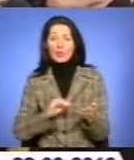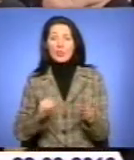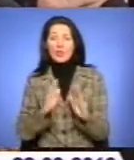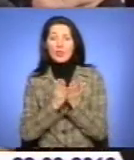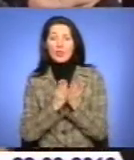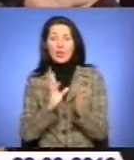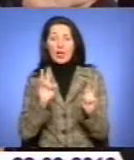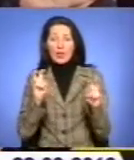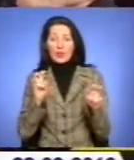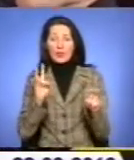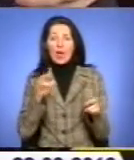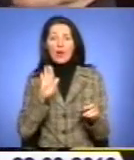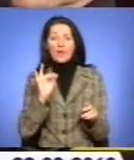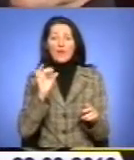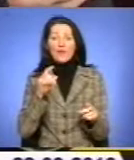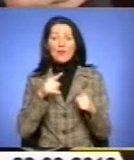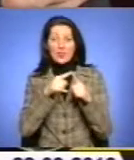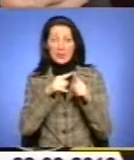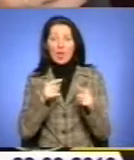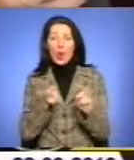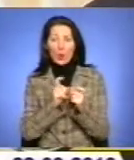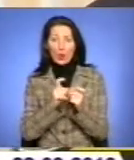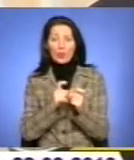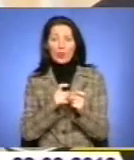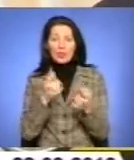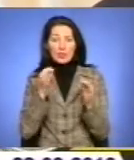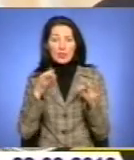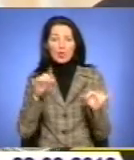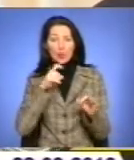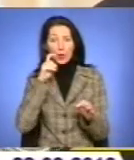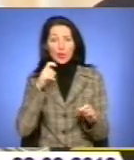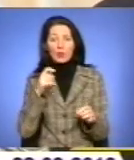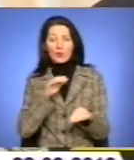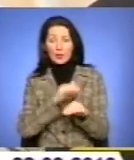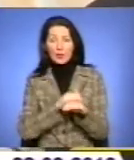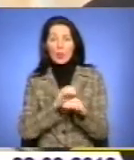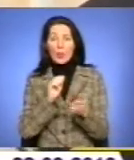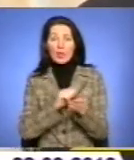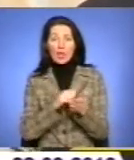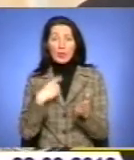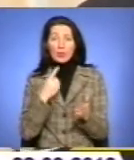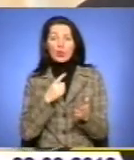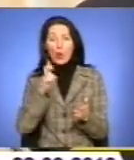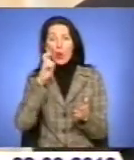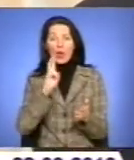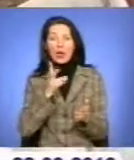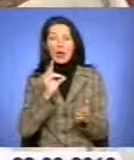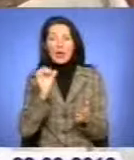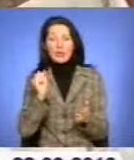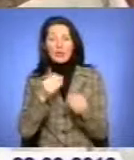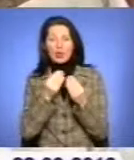за незалежну Україну», засвідчують матеріали обласного краєзнавчого музею та з архівного відділу Тернопільської міської